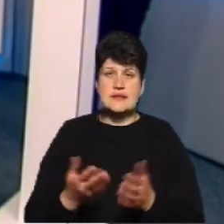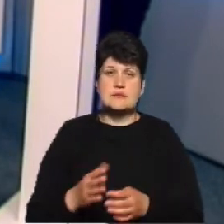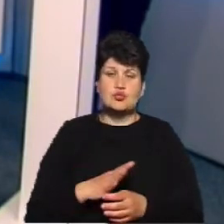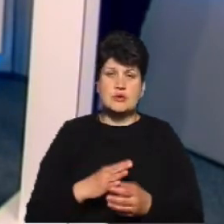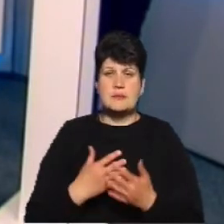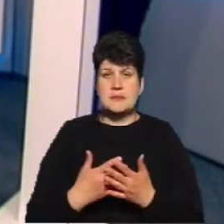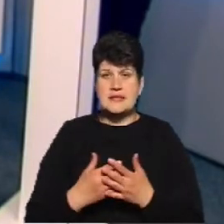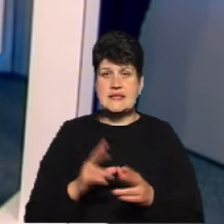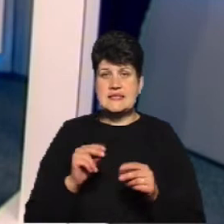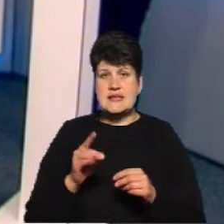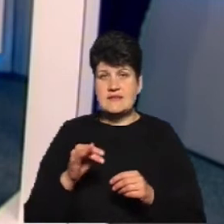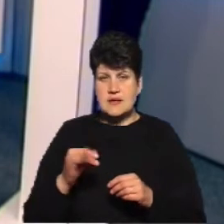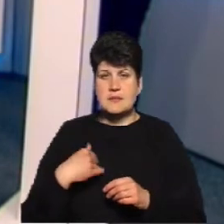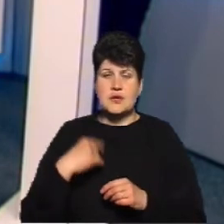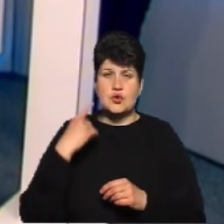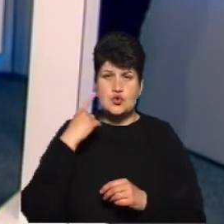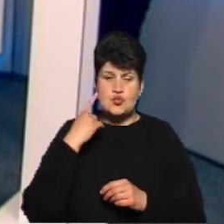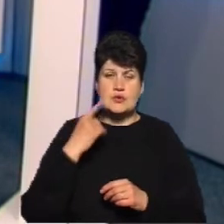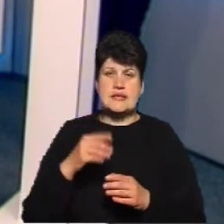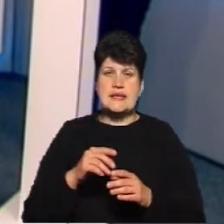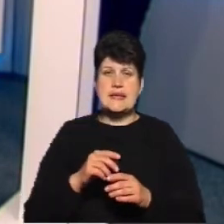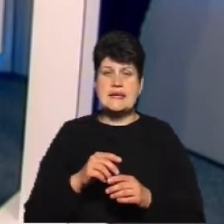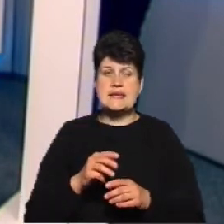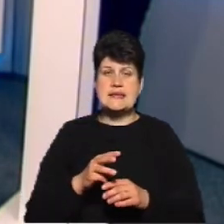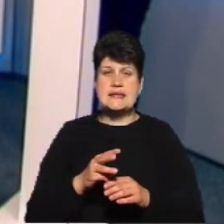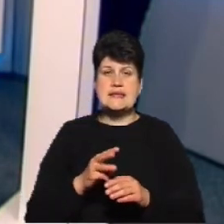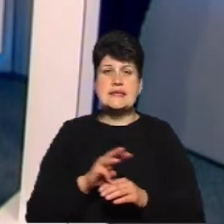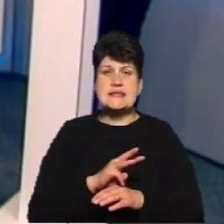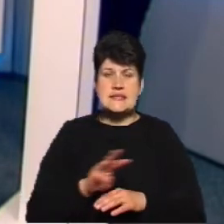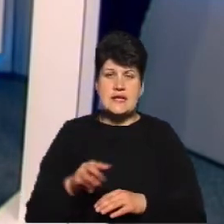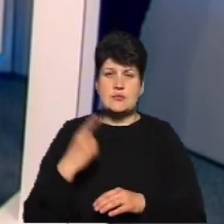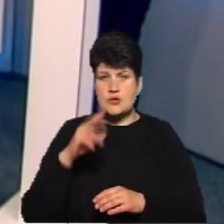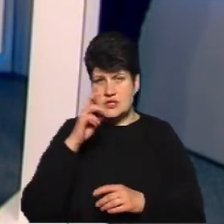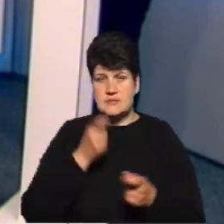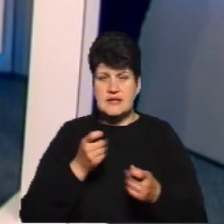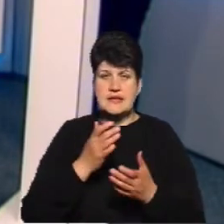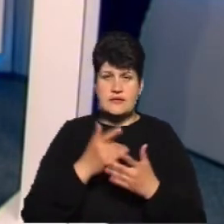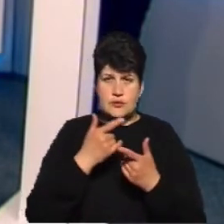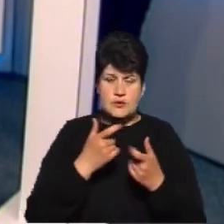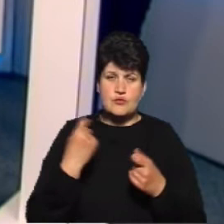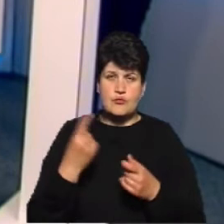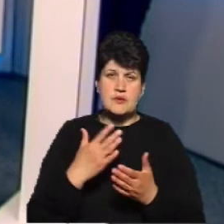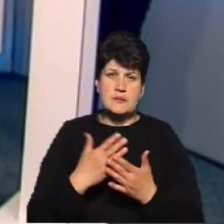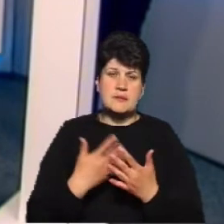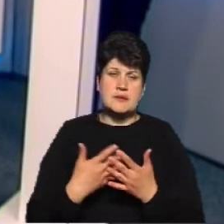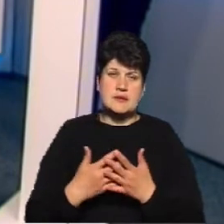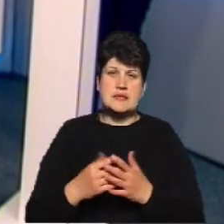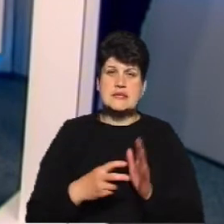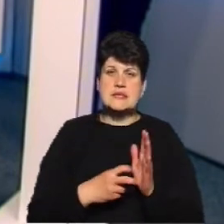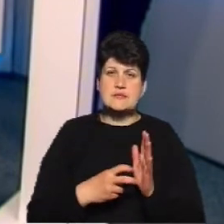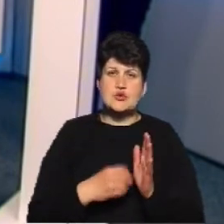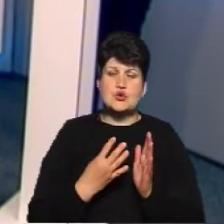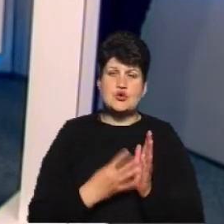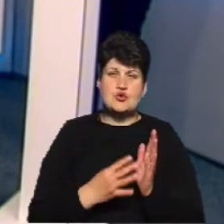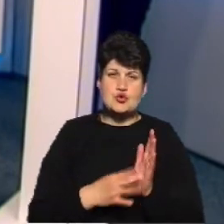чули, і на сайті облдержадміністрації є інформація про те, що загалом в області функціонує близько 740 сміттєзвалищ, але